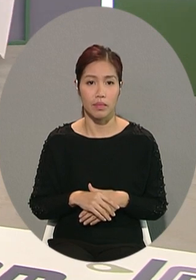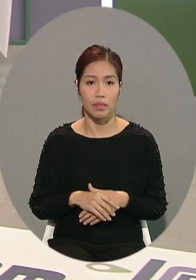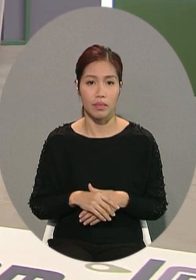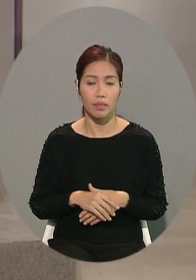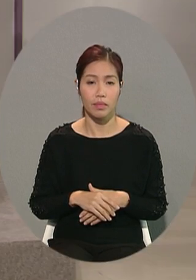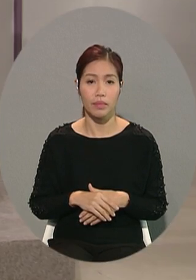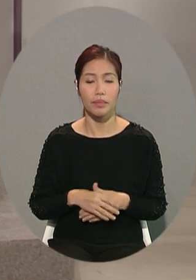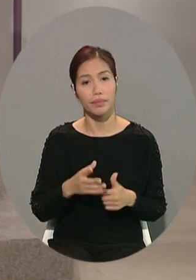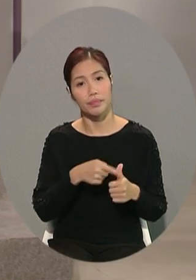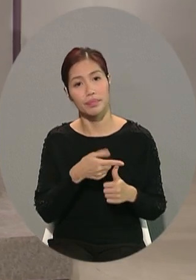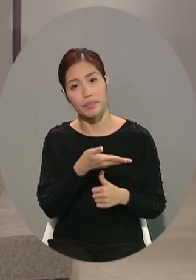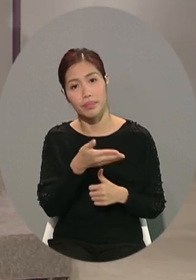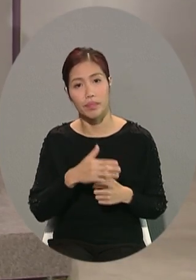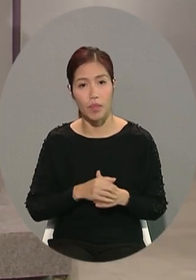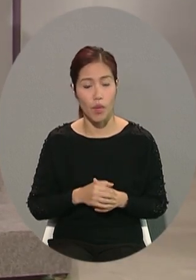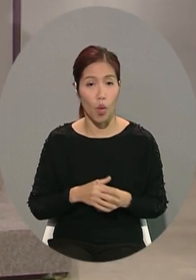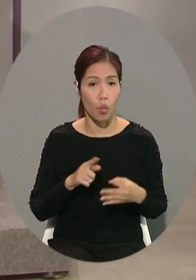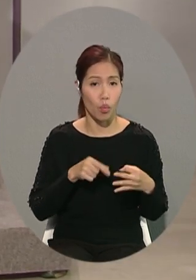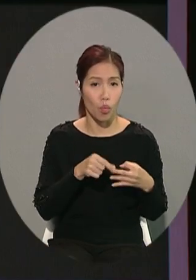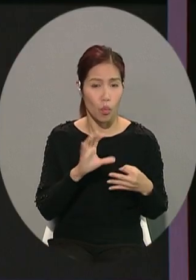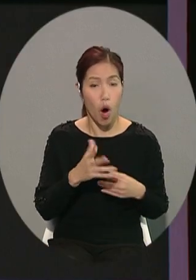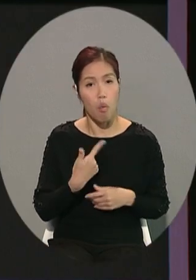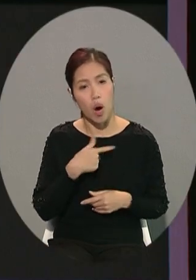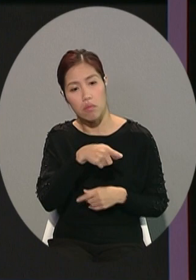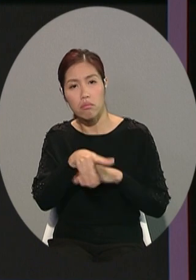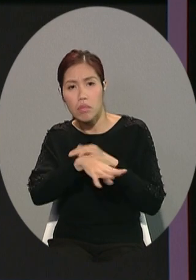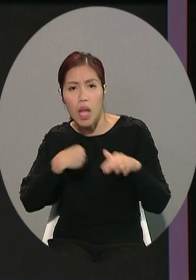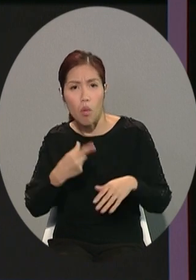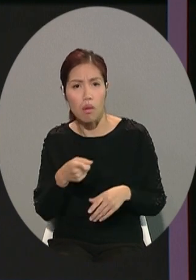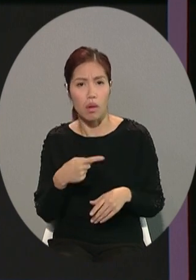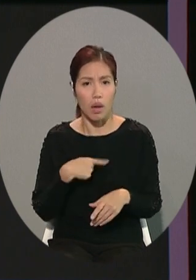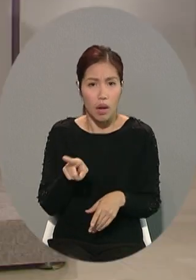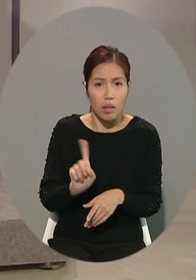好，咁我講先啦。咁啊，阿黃生啊，如果有人話你偷嘢，咁你會點啊？